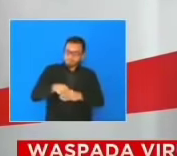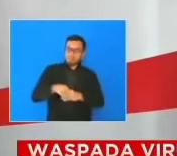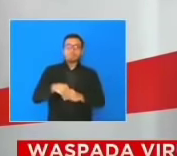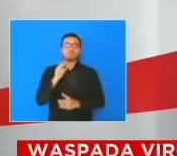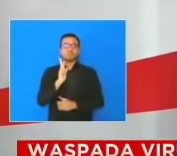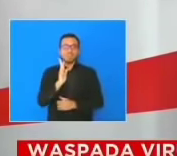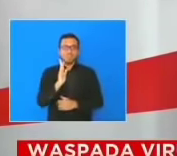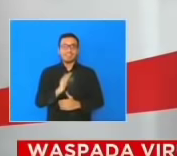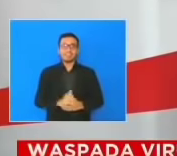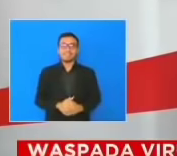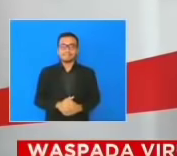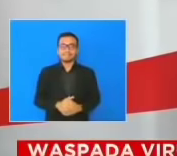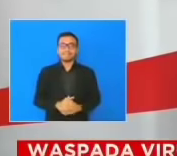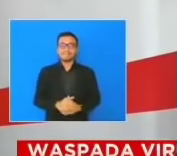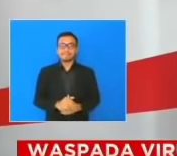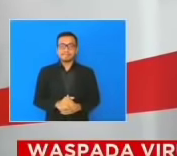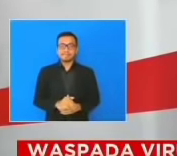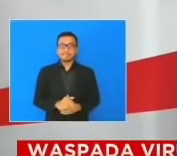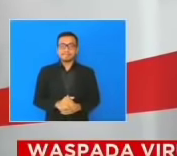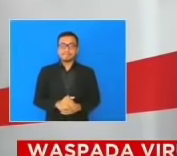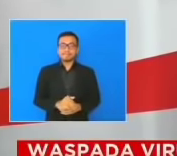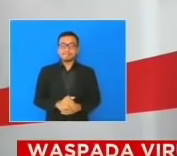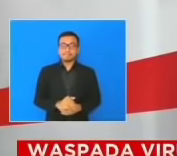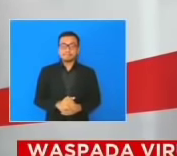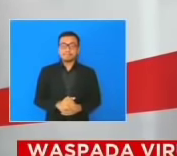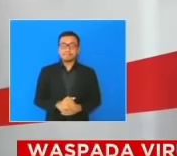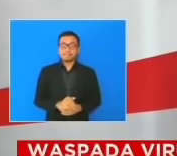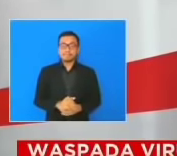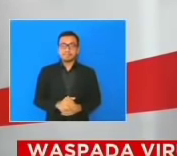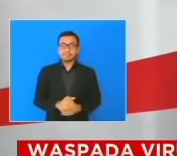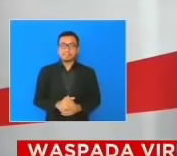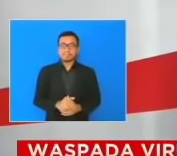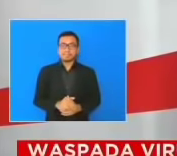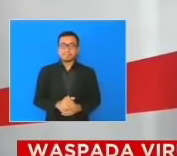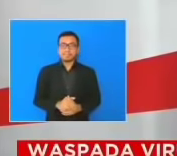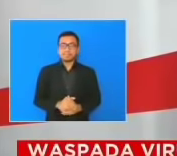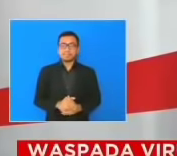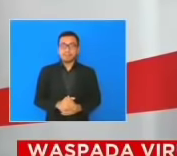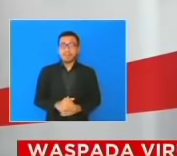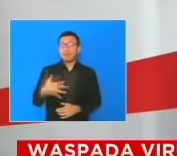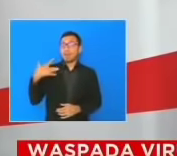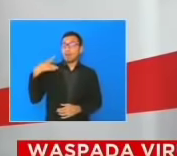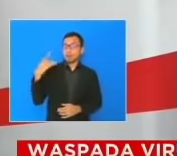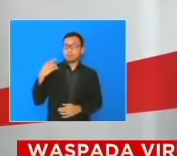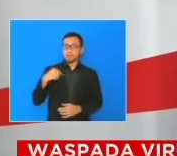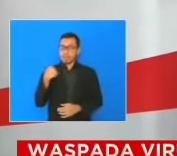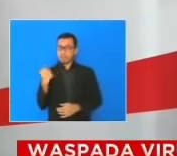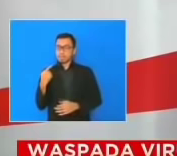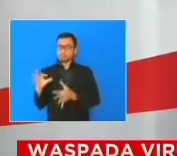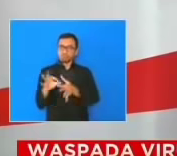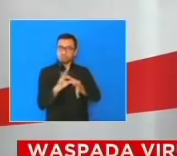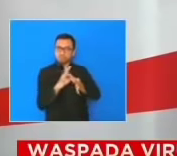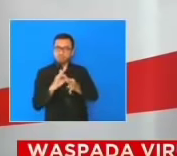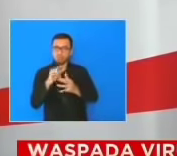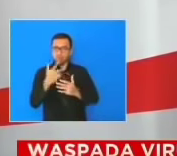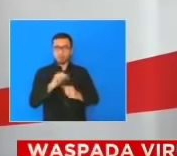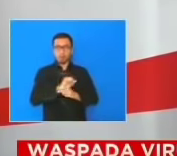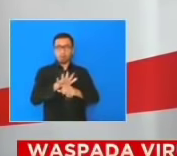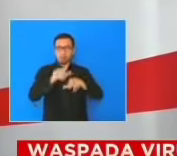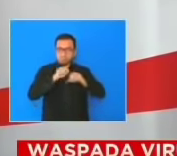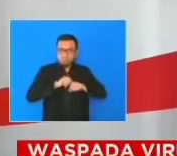satu sistem untuk membangun upaya-upaya pemutusan rantai COVID-19